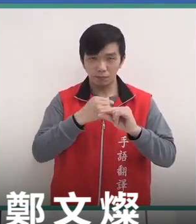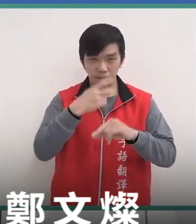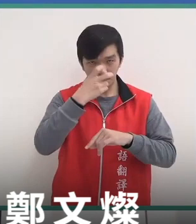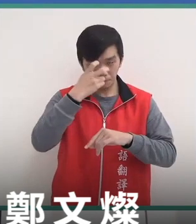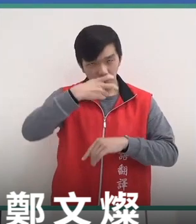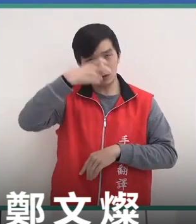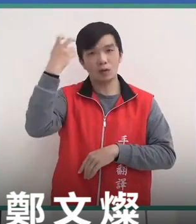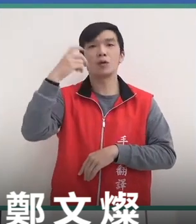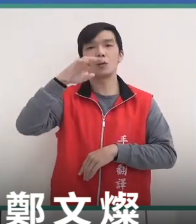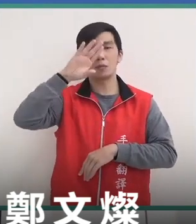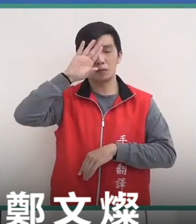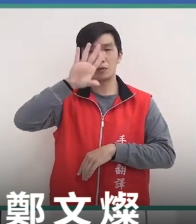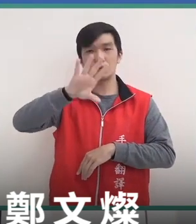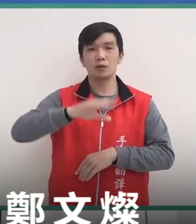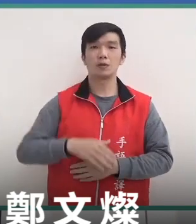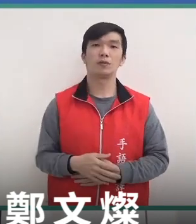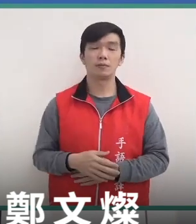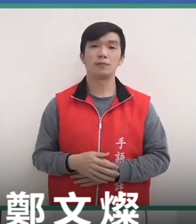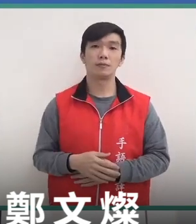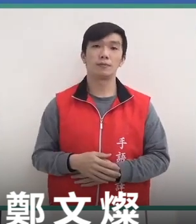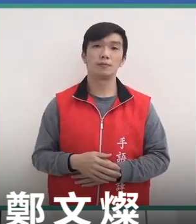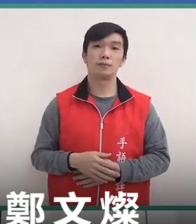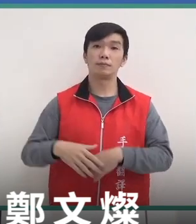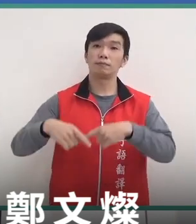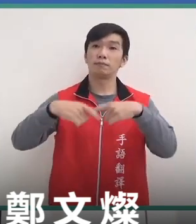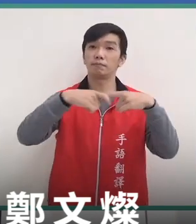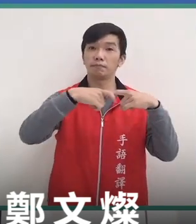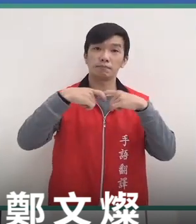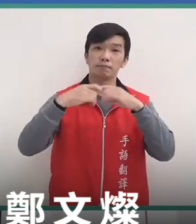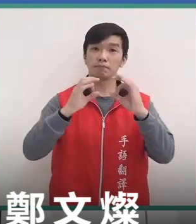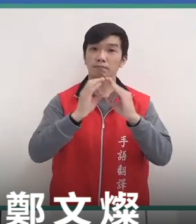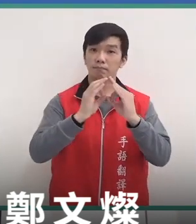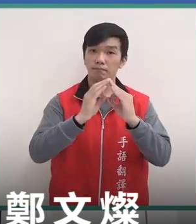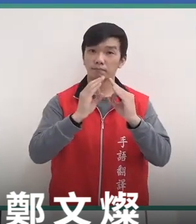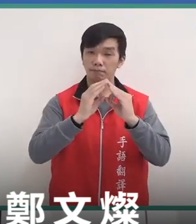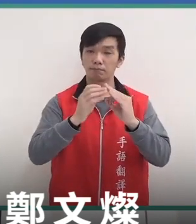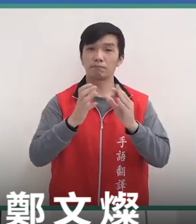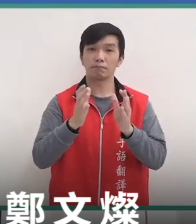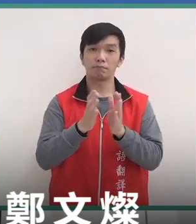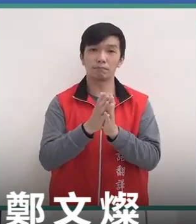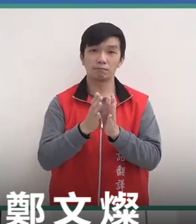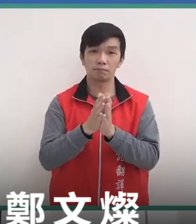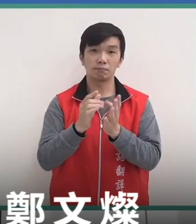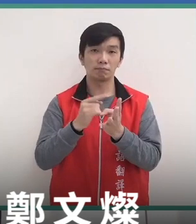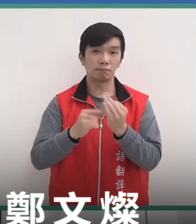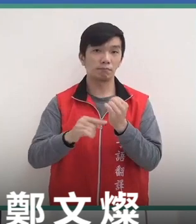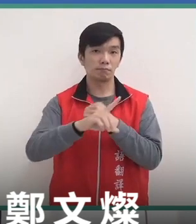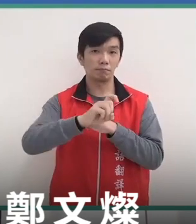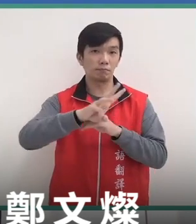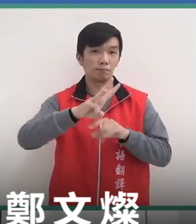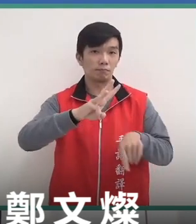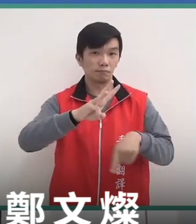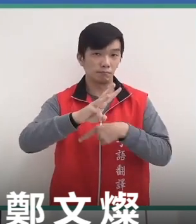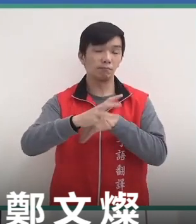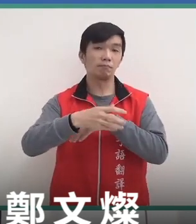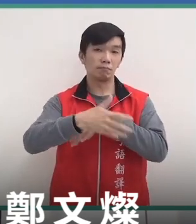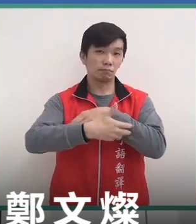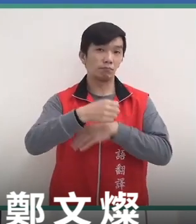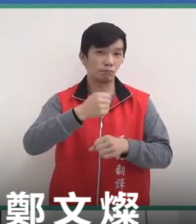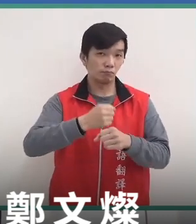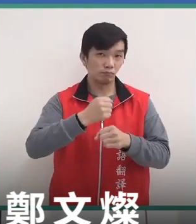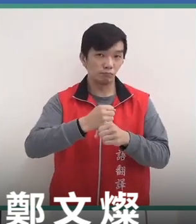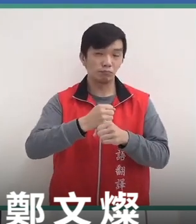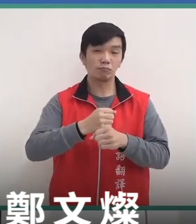那么联邦银行的这个13位行员加上一